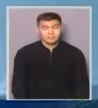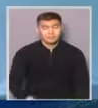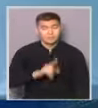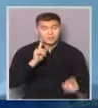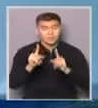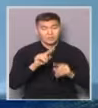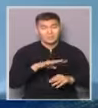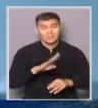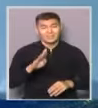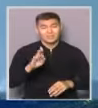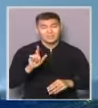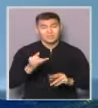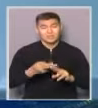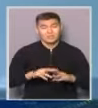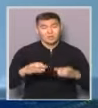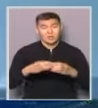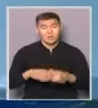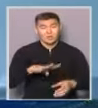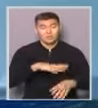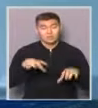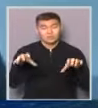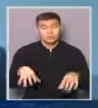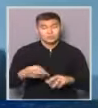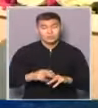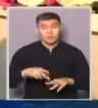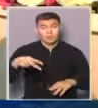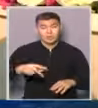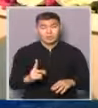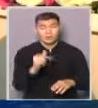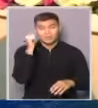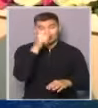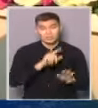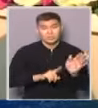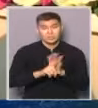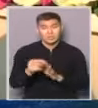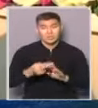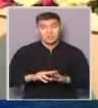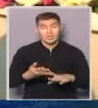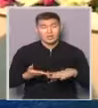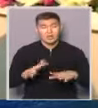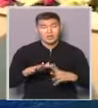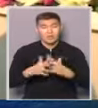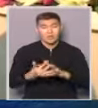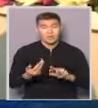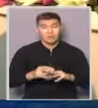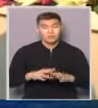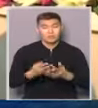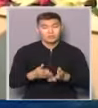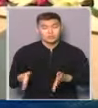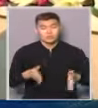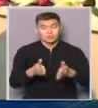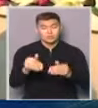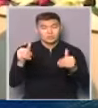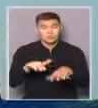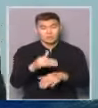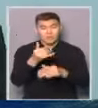Жиында Еңбекші ауылынан келген ардагерлер кеңесінің төрағасы да 2011 жылдан бері қозғалған ауыл ішілік 10 шақырымдық жолдың